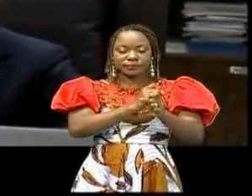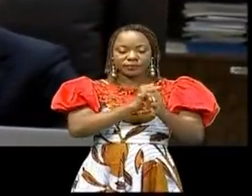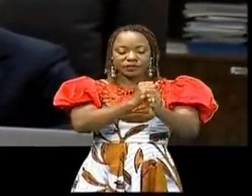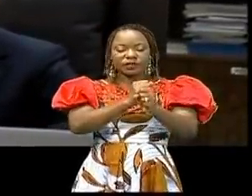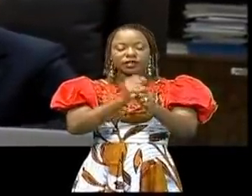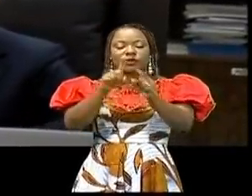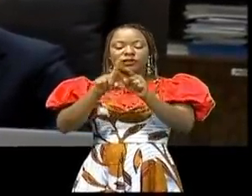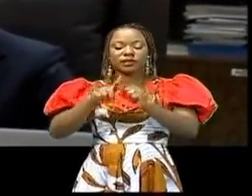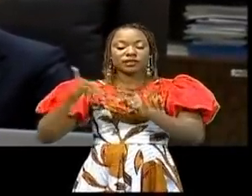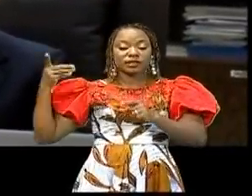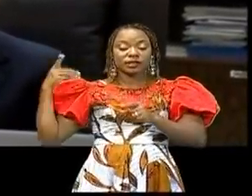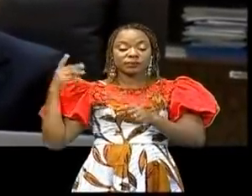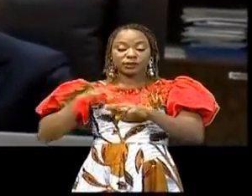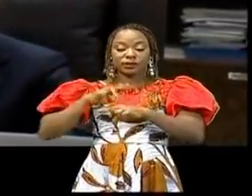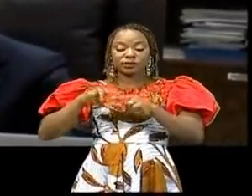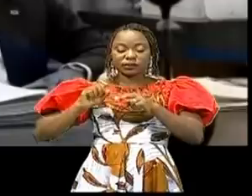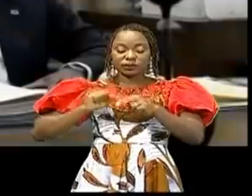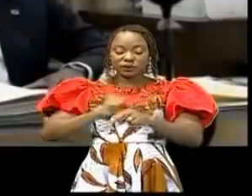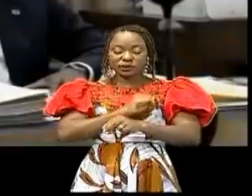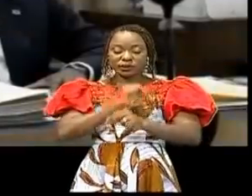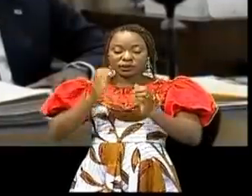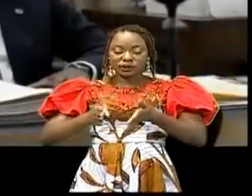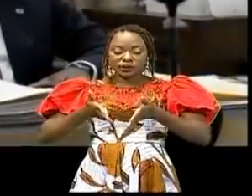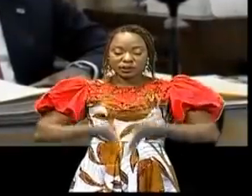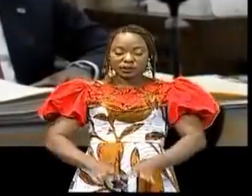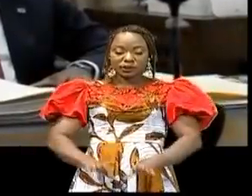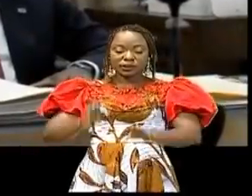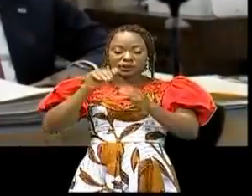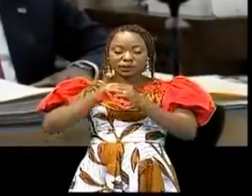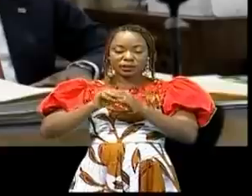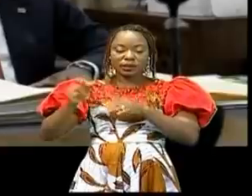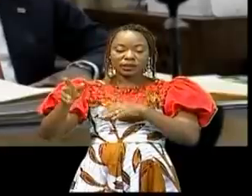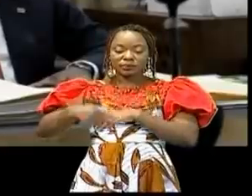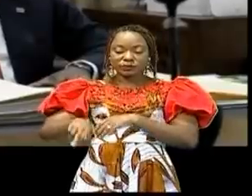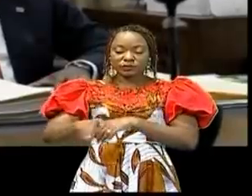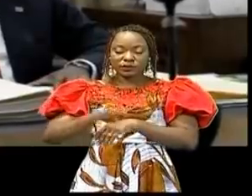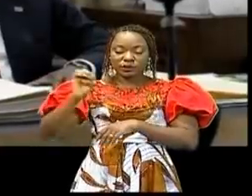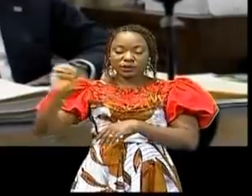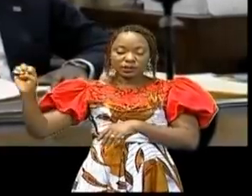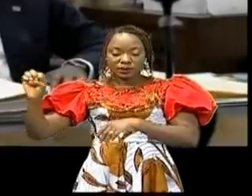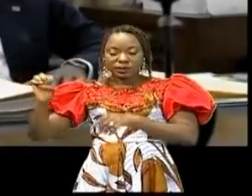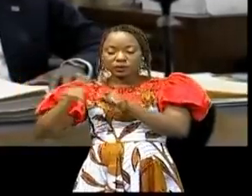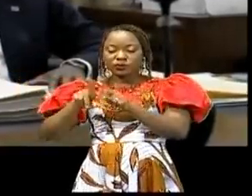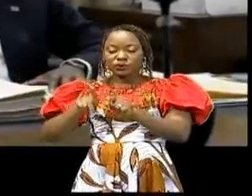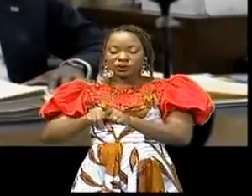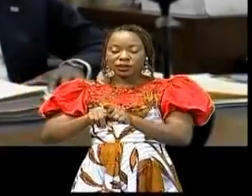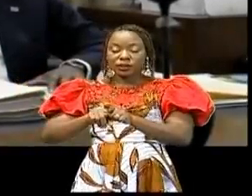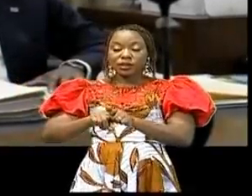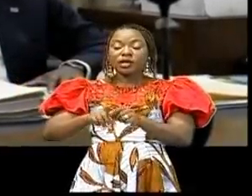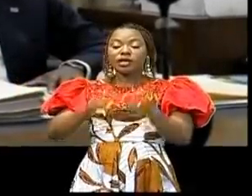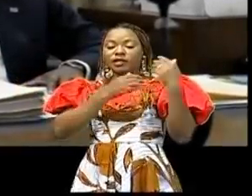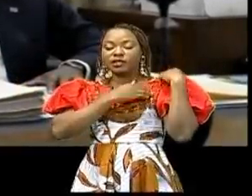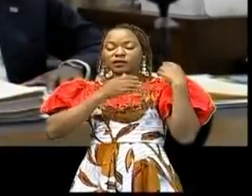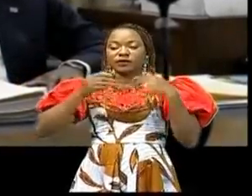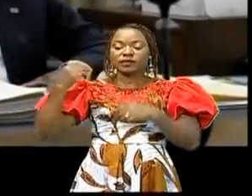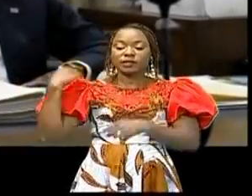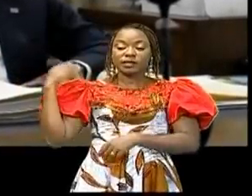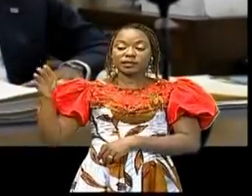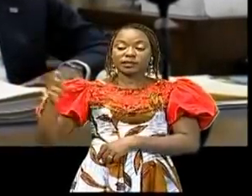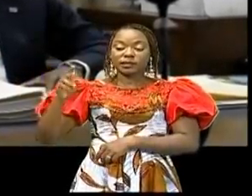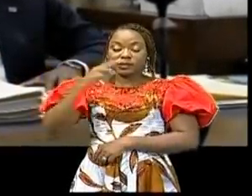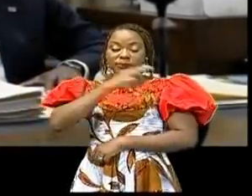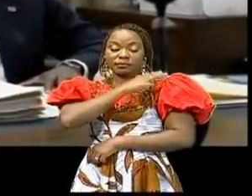les députés nationaux et sénateurs originaires de provinces du Nord Kivu et de l'Ituri, les chefs d'état-major général des forces armées de la